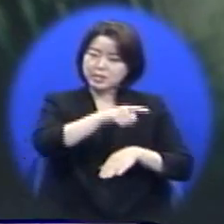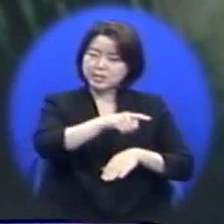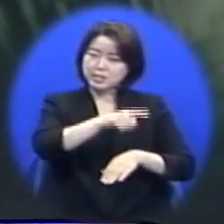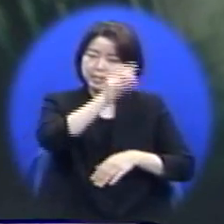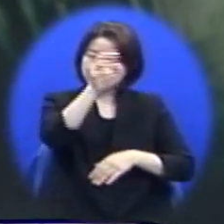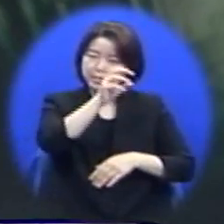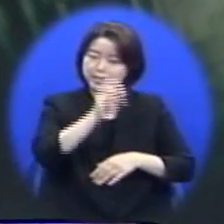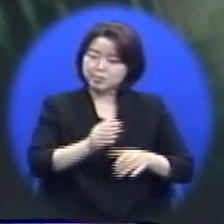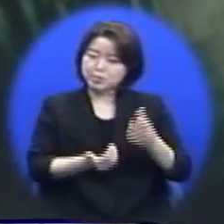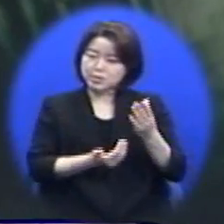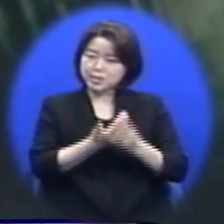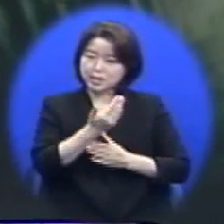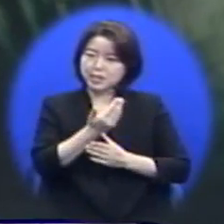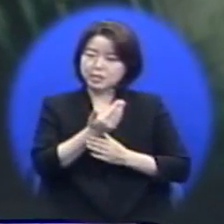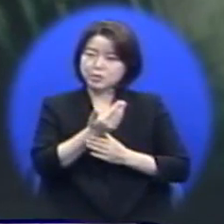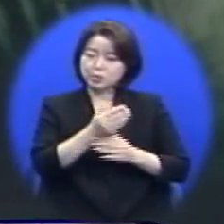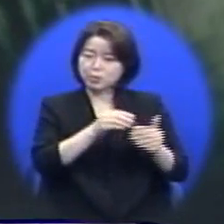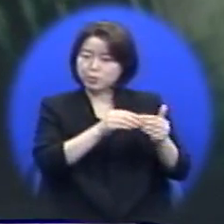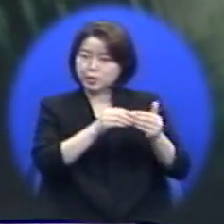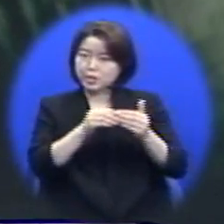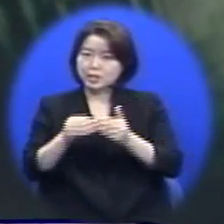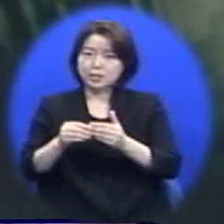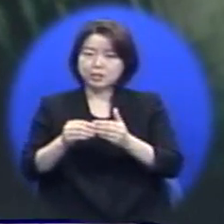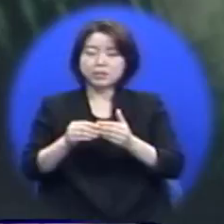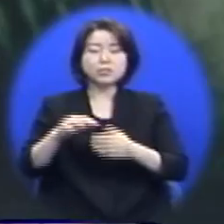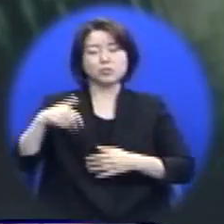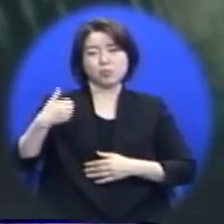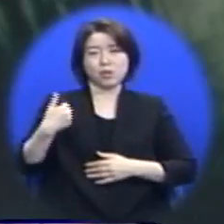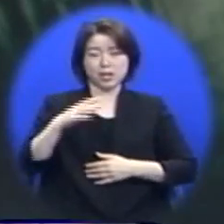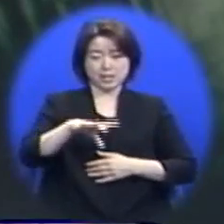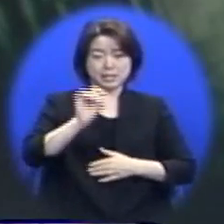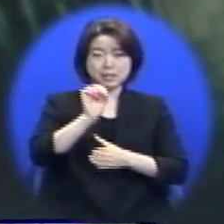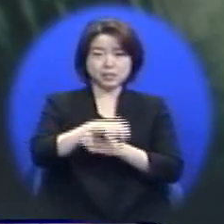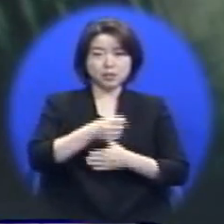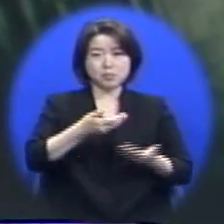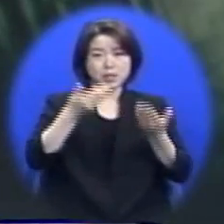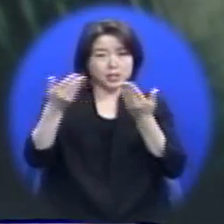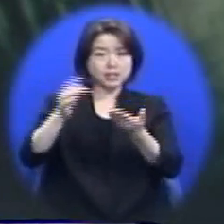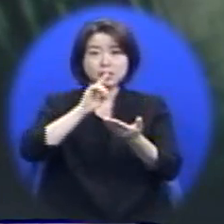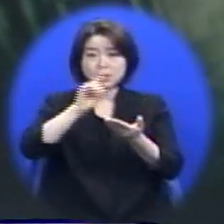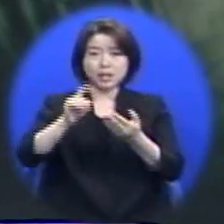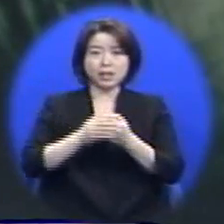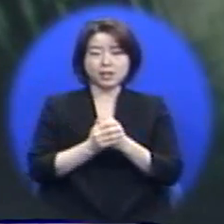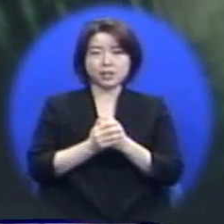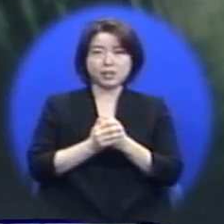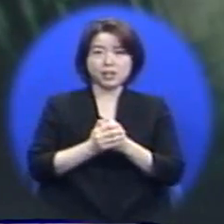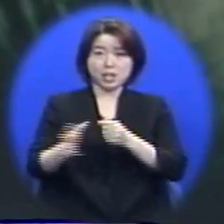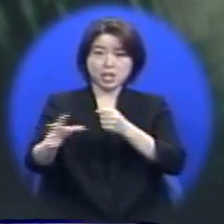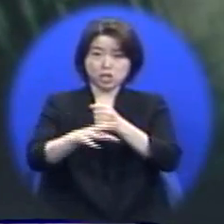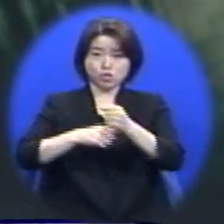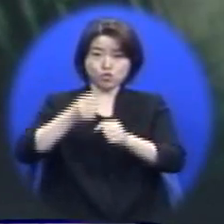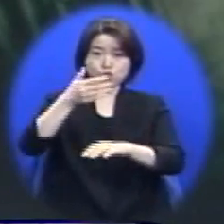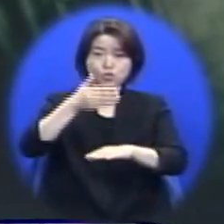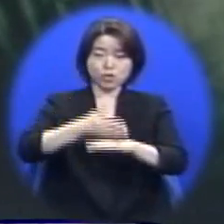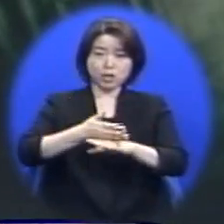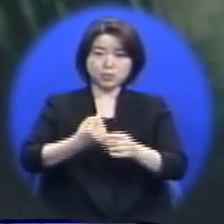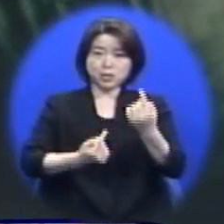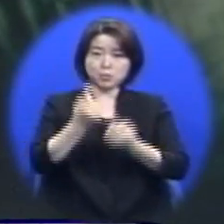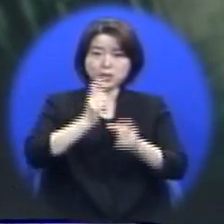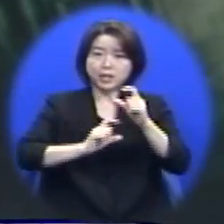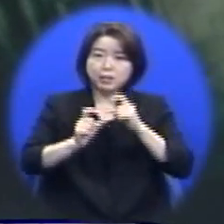열매를 바치라고 말씀하셨는지도 몰라요. 첫 열매를 바치라. 이거 추수감사보다도 더 어려운